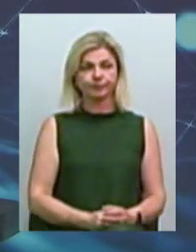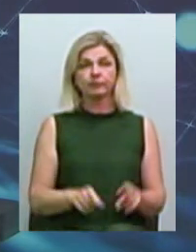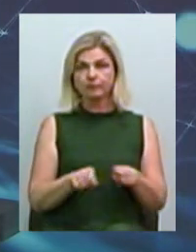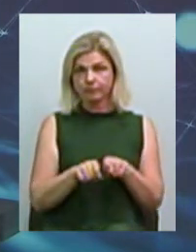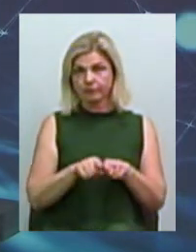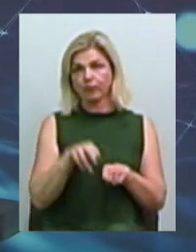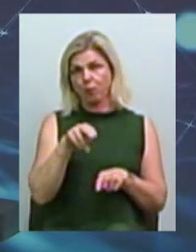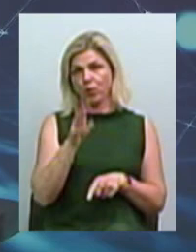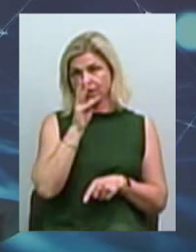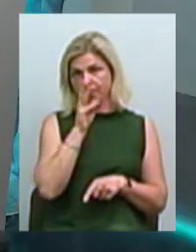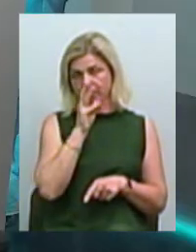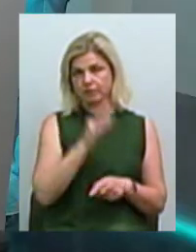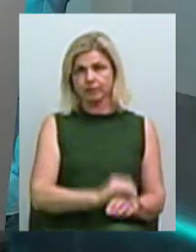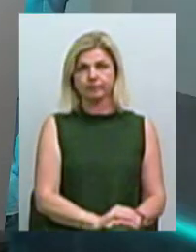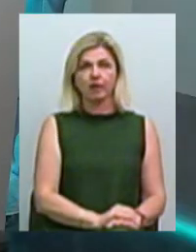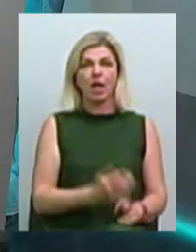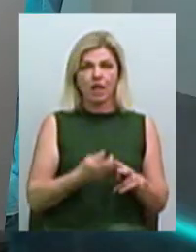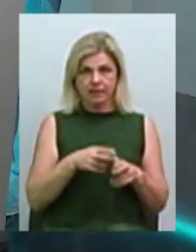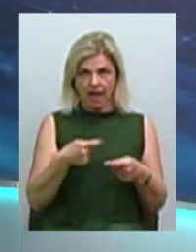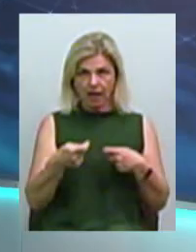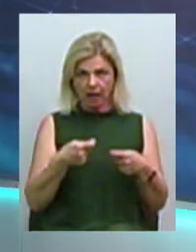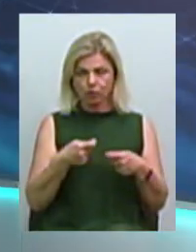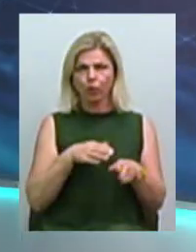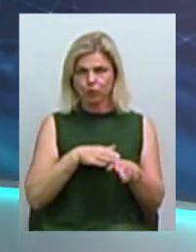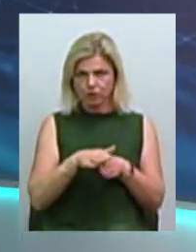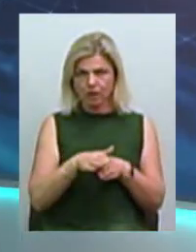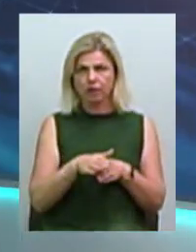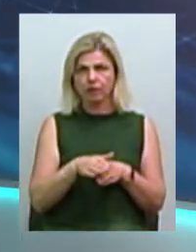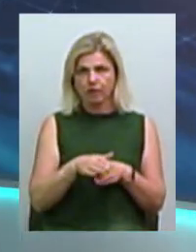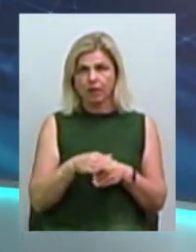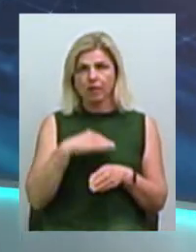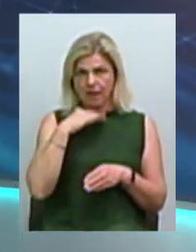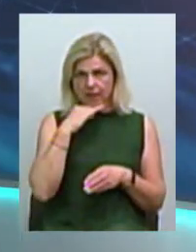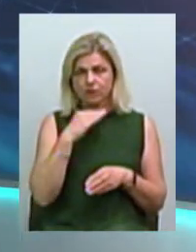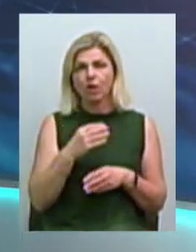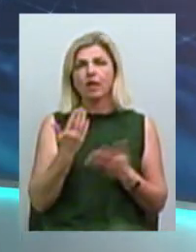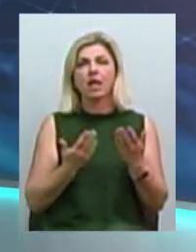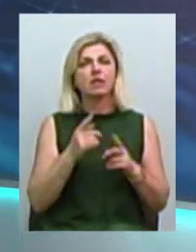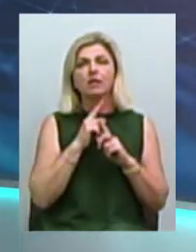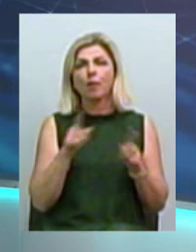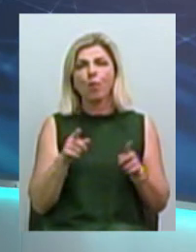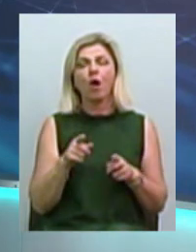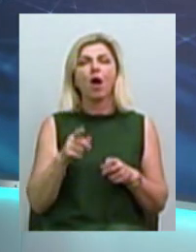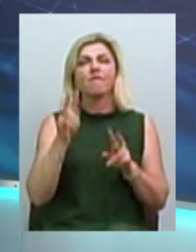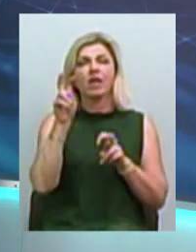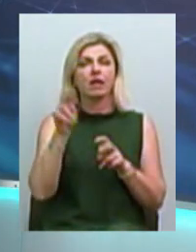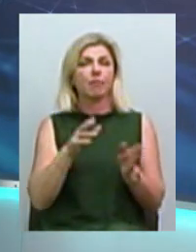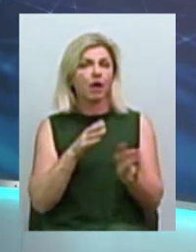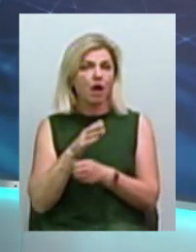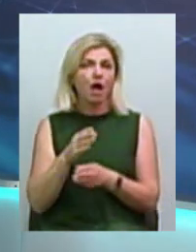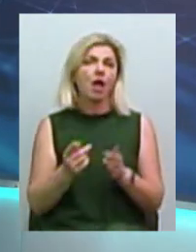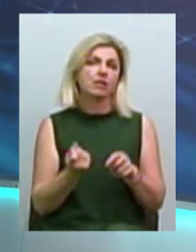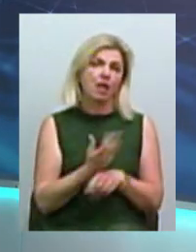же по зарплатам. Цей ринок достатньо насичений, тобто якщо не буде райавтодорів, то знайдуться підрядники